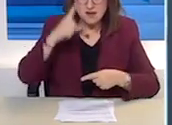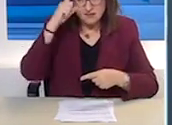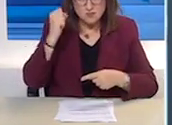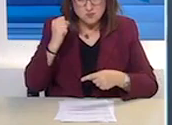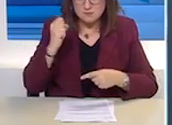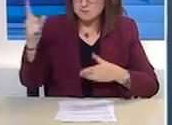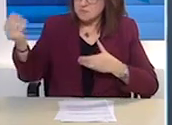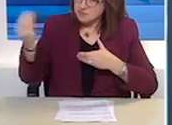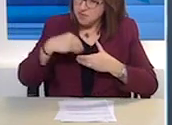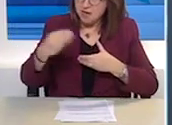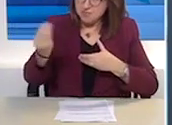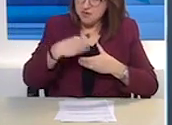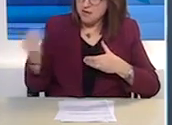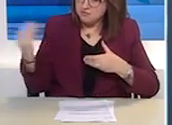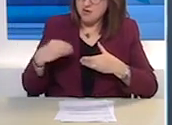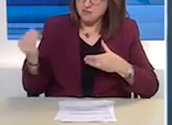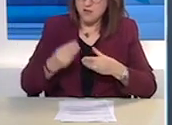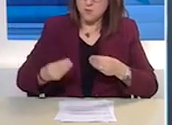σύντομα.